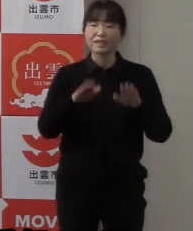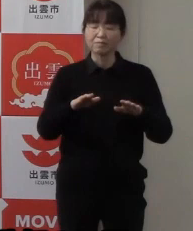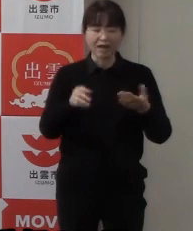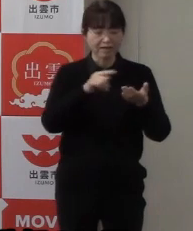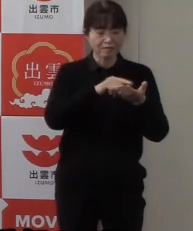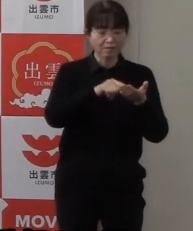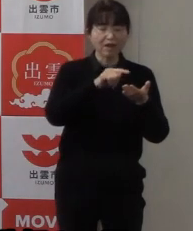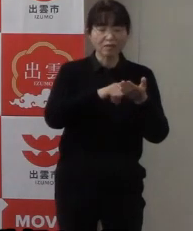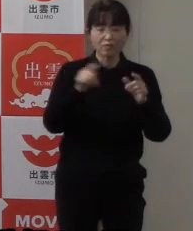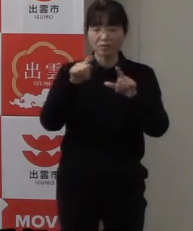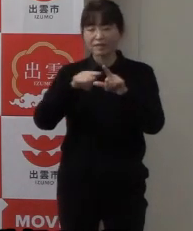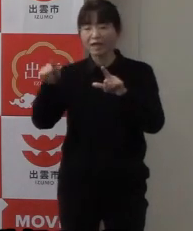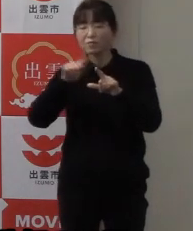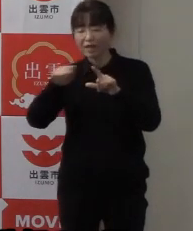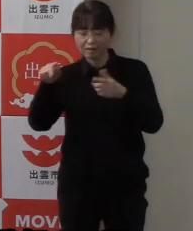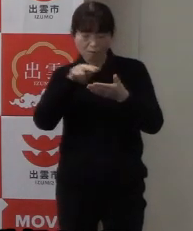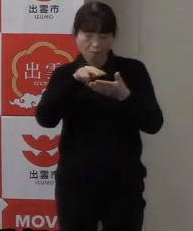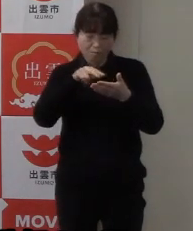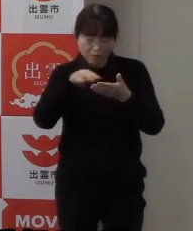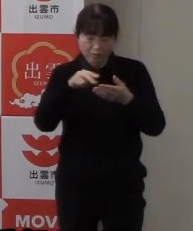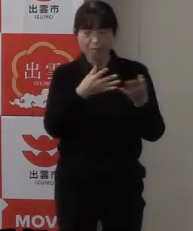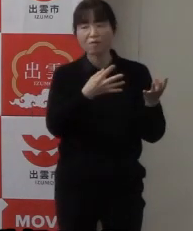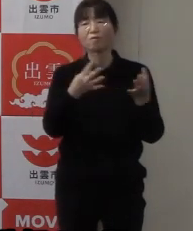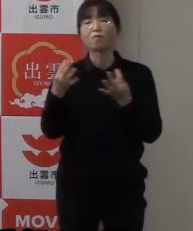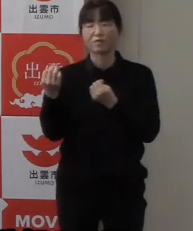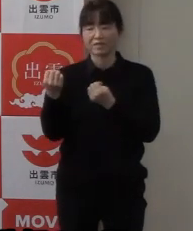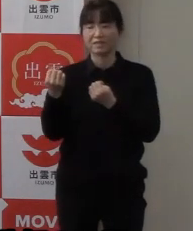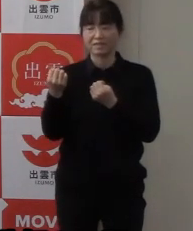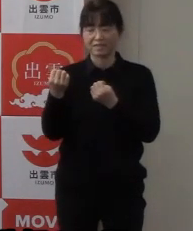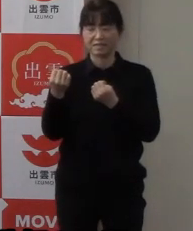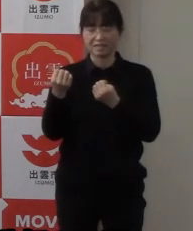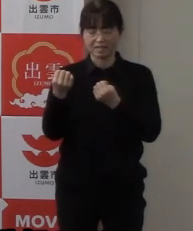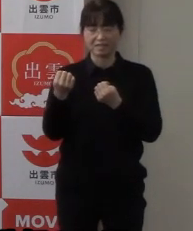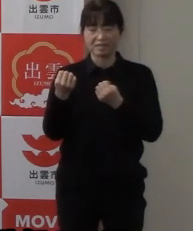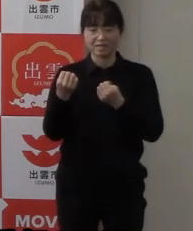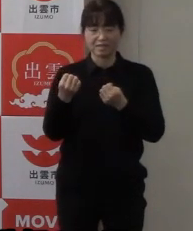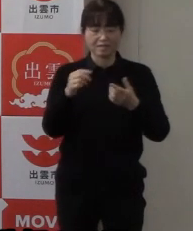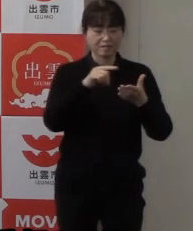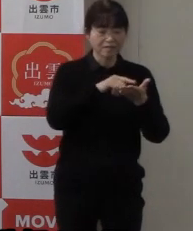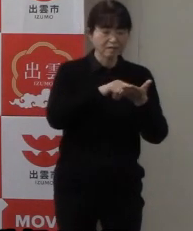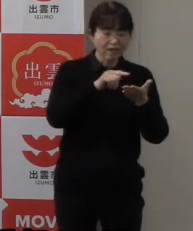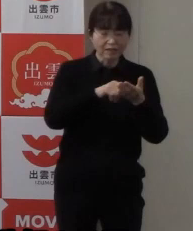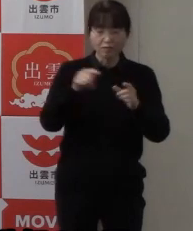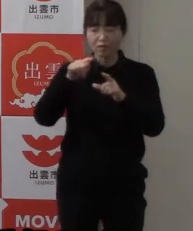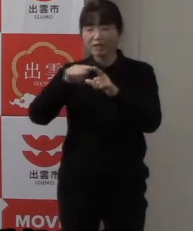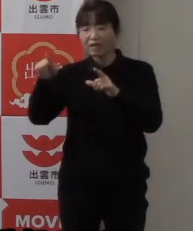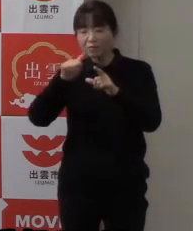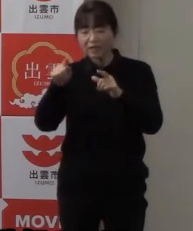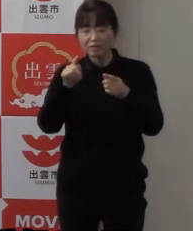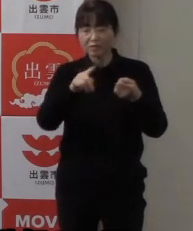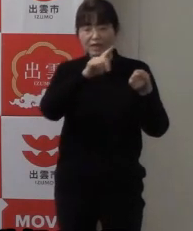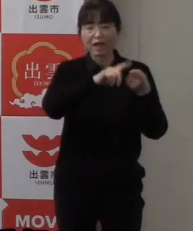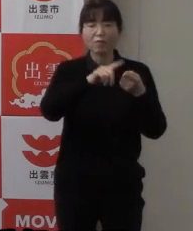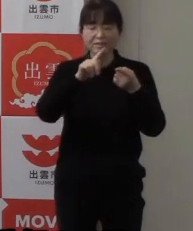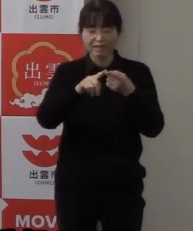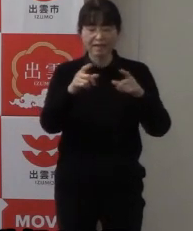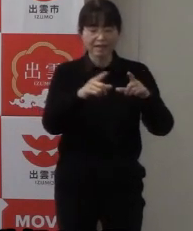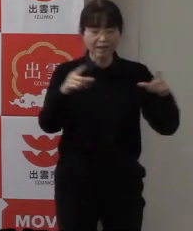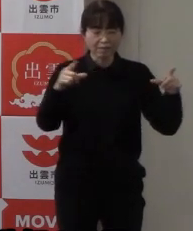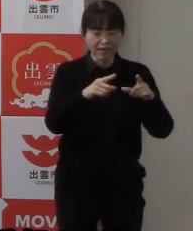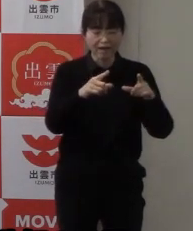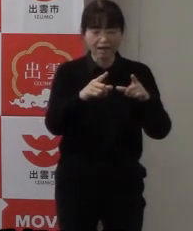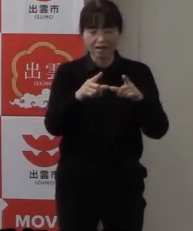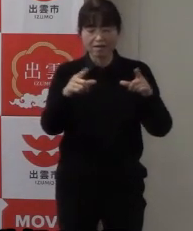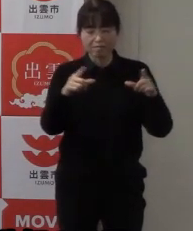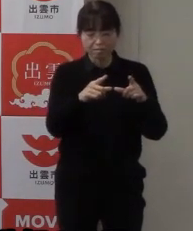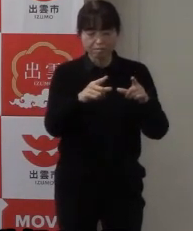マートフォンやタブレットで情報を得られる方も多いということで、これに対応するですね、この画面のに合わせて対応するこ